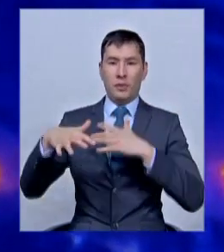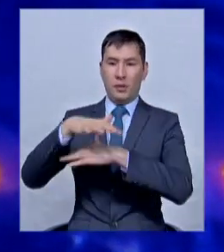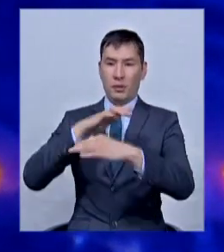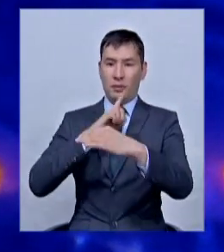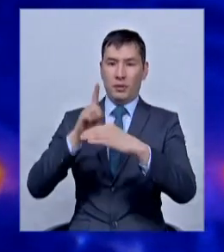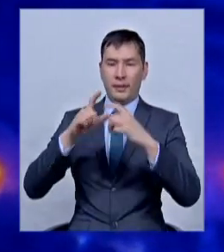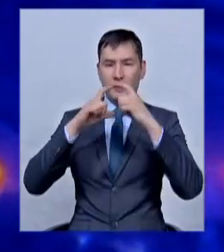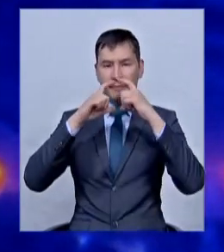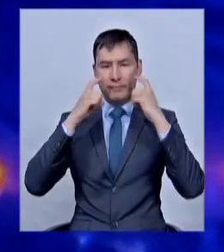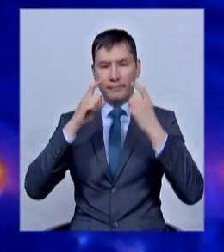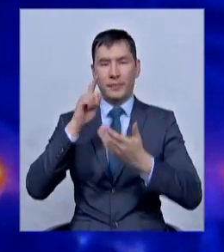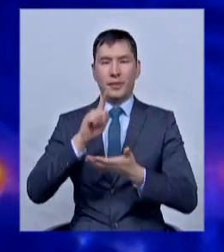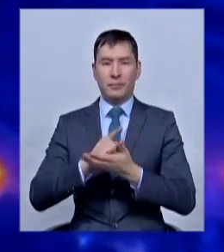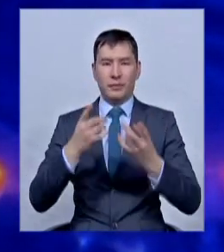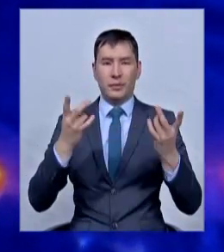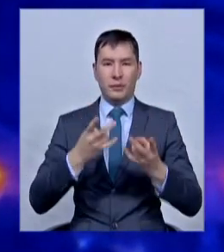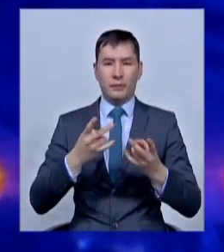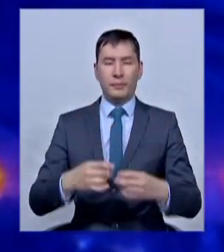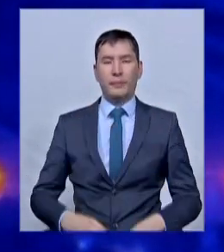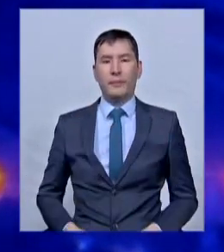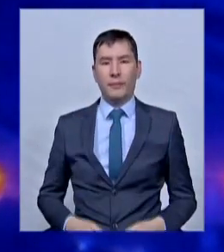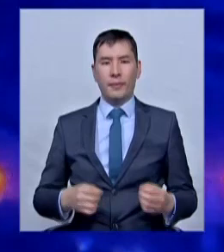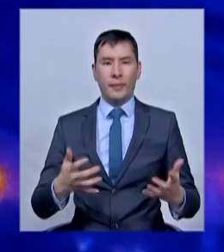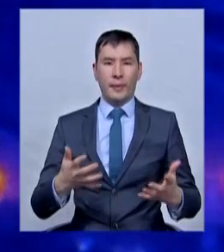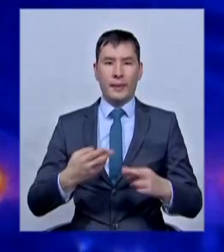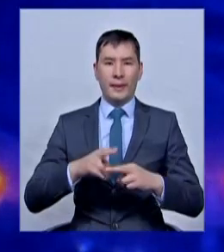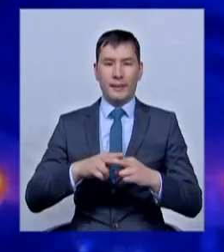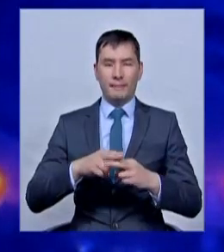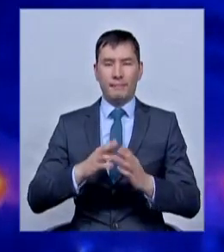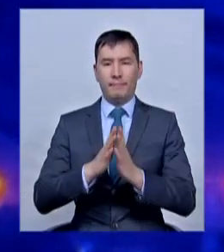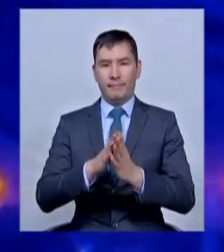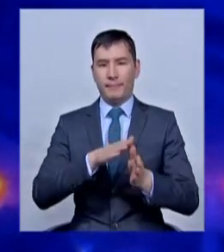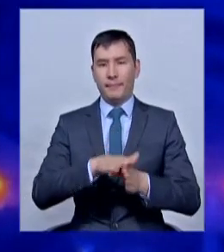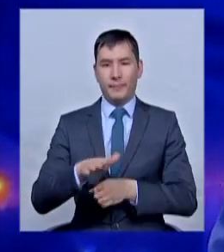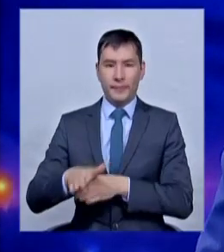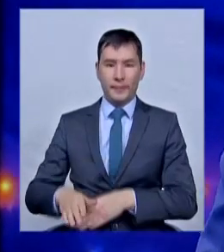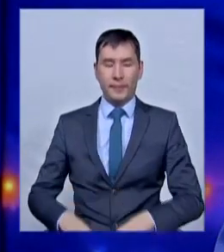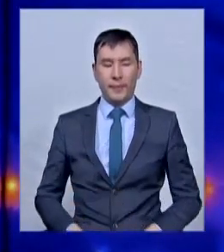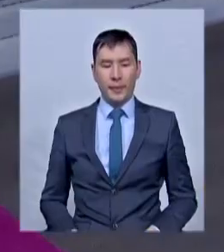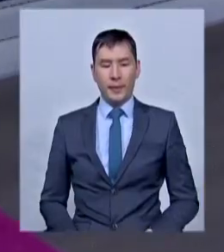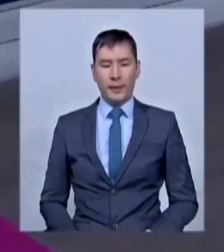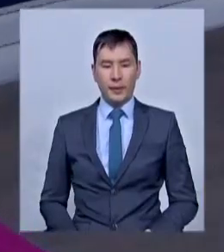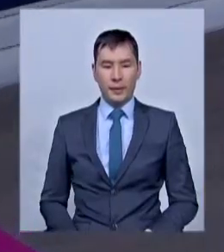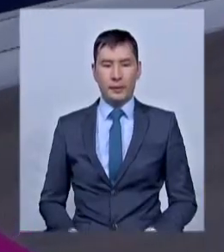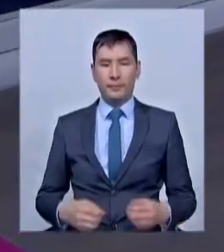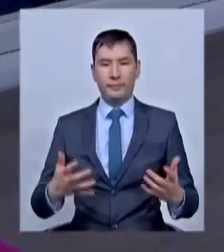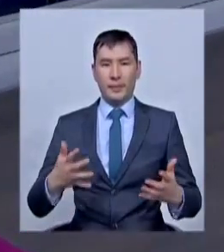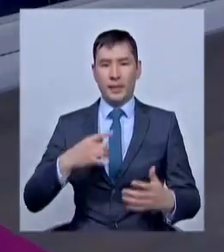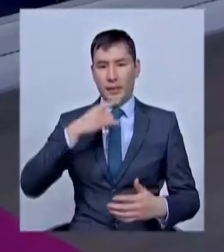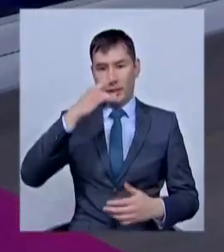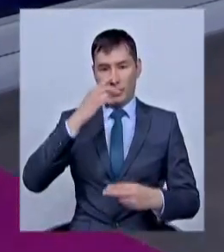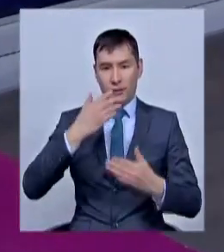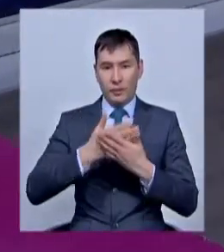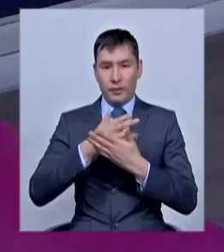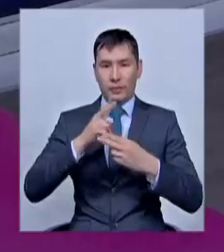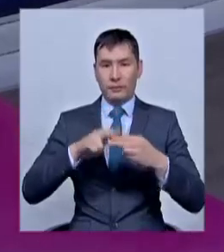тағып, арақашықтықты ұстануды ұмытпаңыздар. Баршаға ортақ ережелерді барынша сақтайық ағайын. Жаңалықтардың қазақ